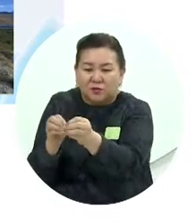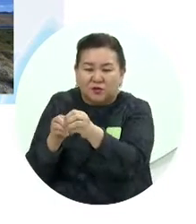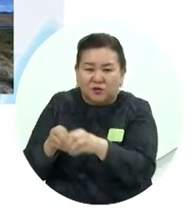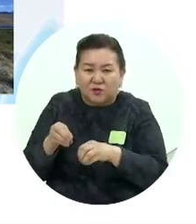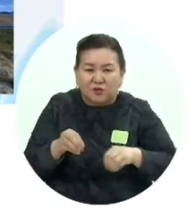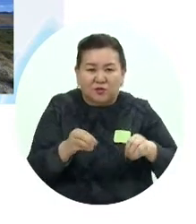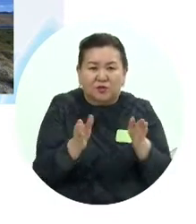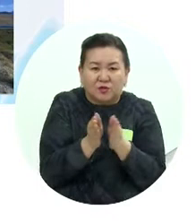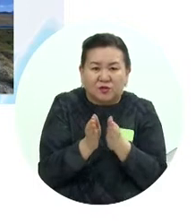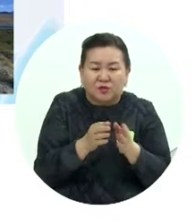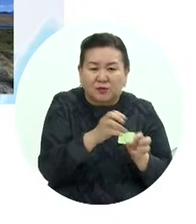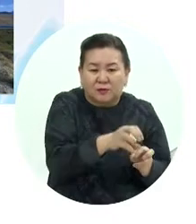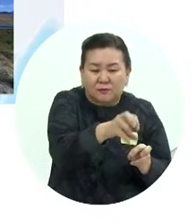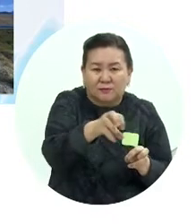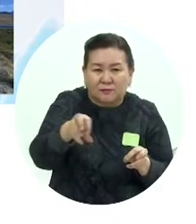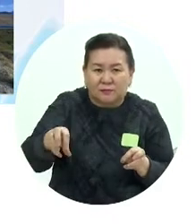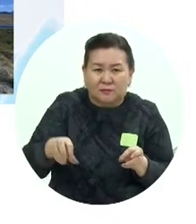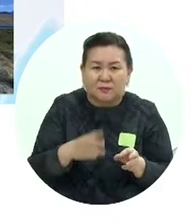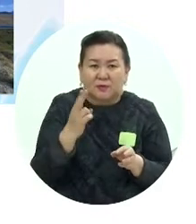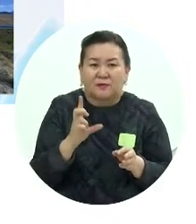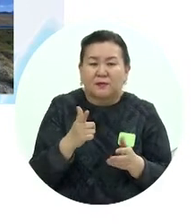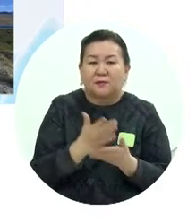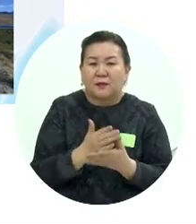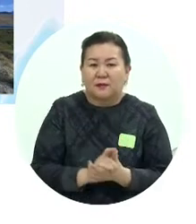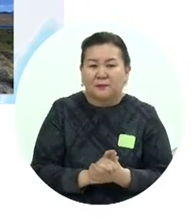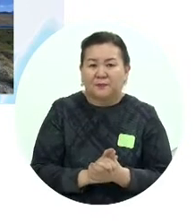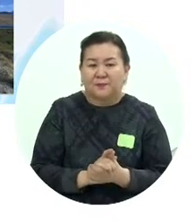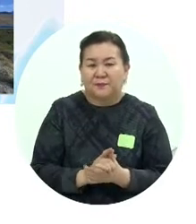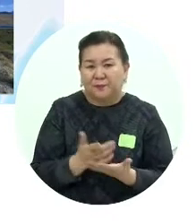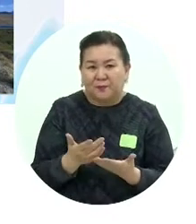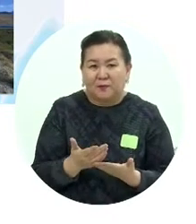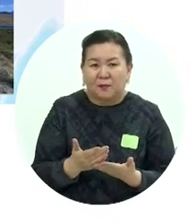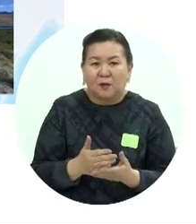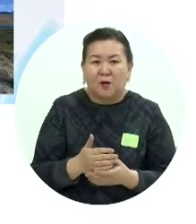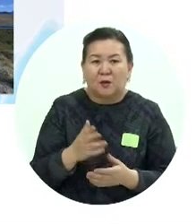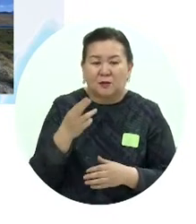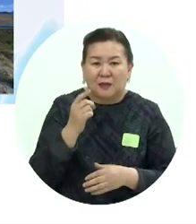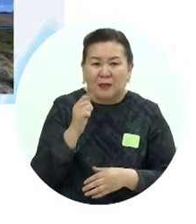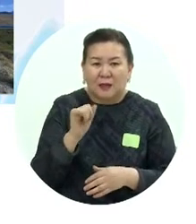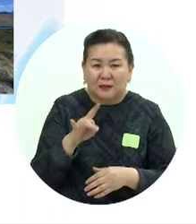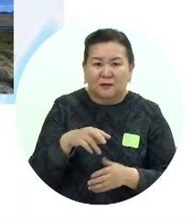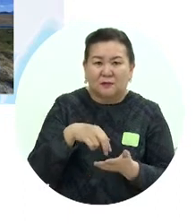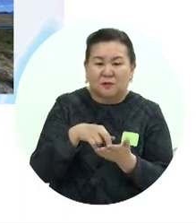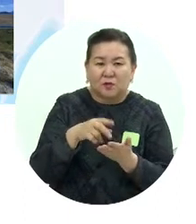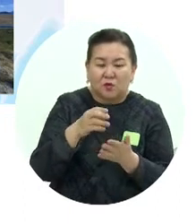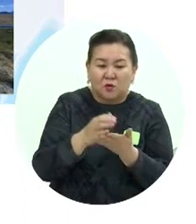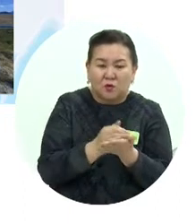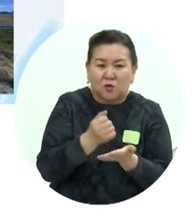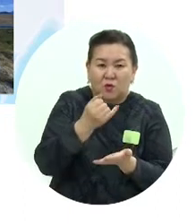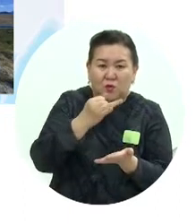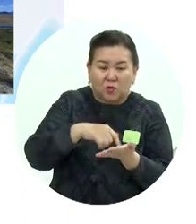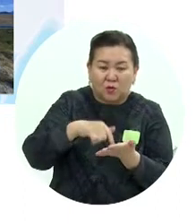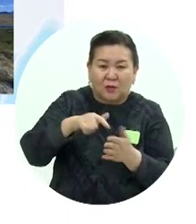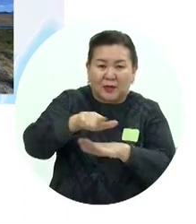дэнжүүд үүснэ гэсэн. За энэ маань юунд нөлөөтэй юм бэ гэхээр бэлчээрийн ургамлыг далхлах, мөн хөрсний